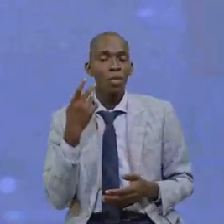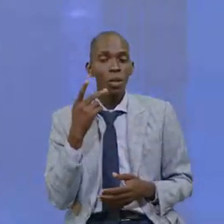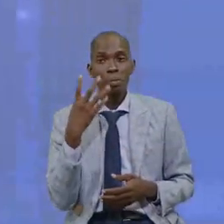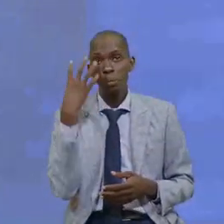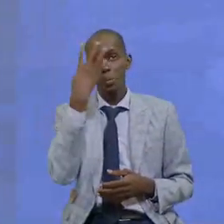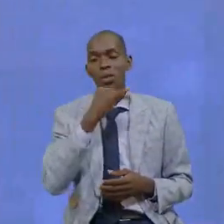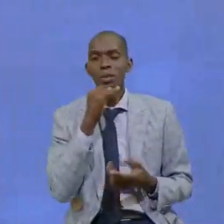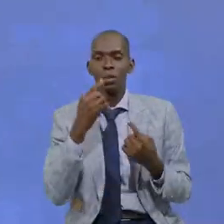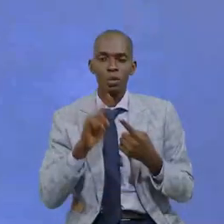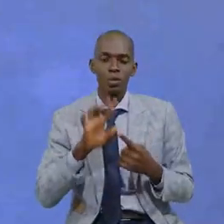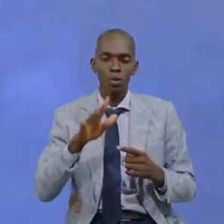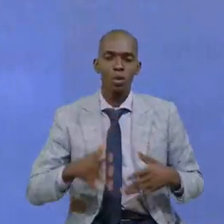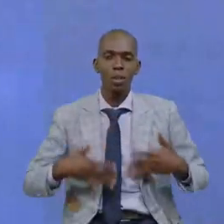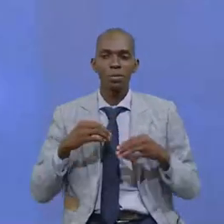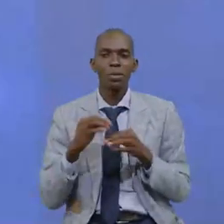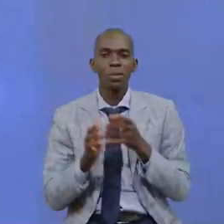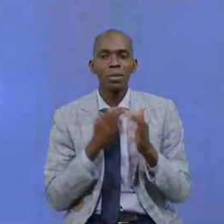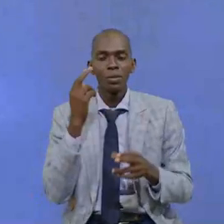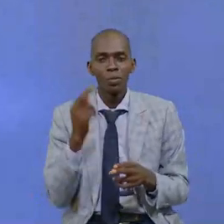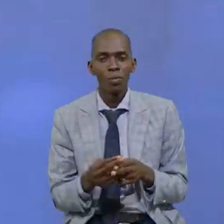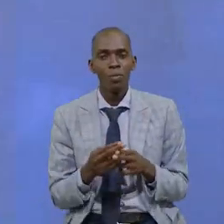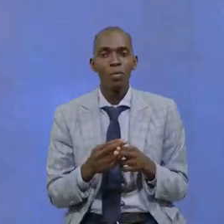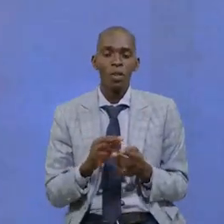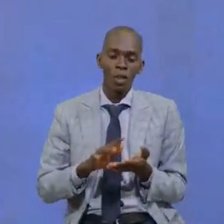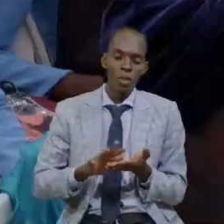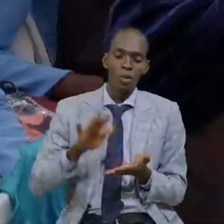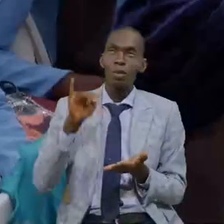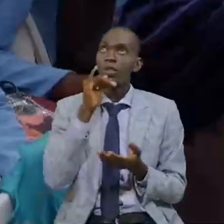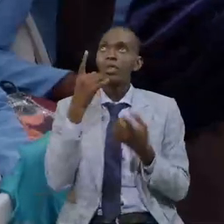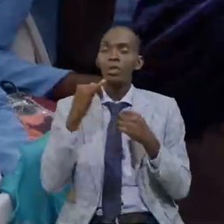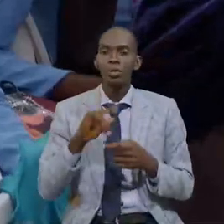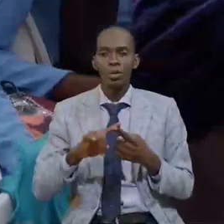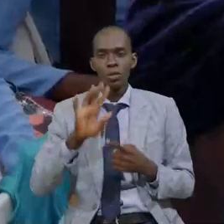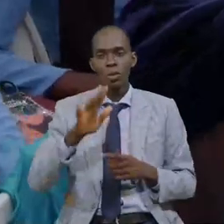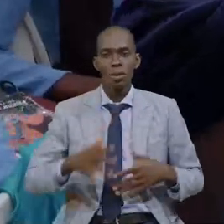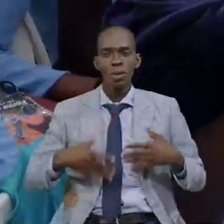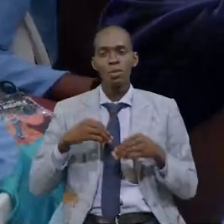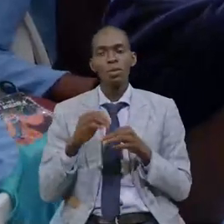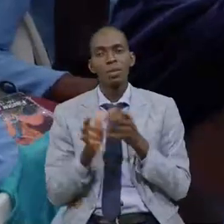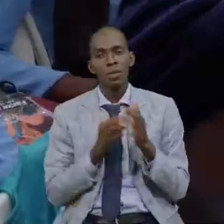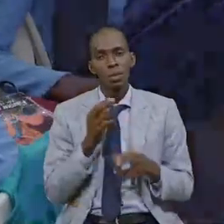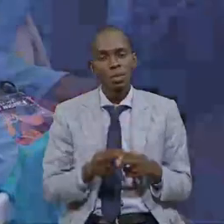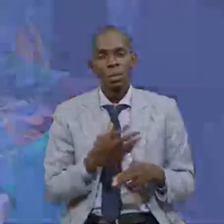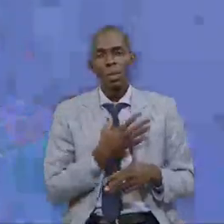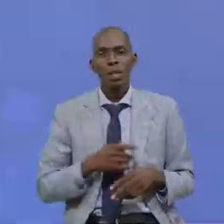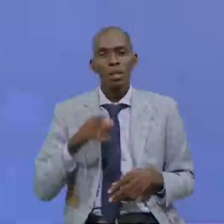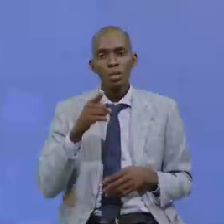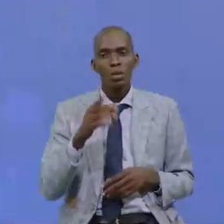La beauté viendra dans ta vie. La gloire viendra dans ta vie.